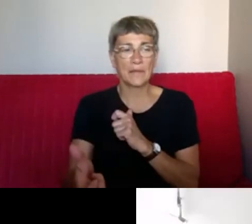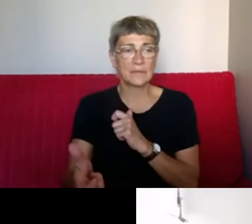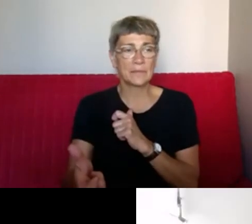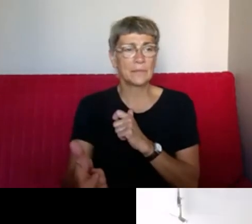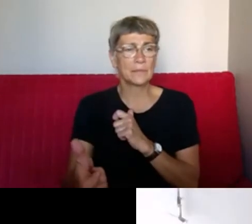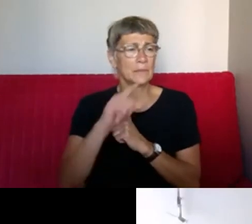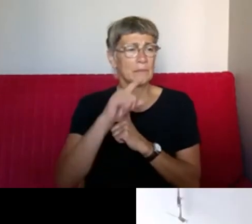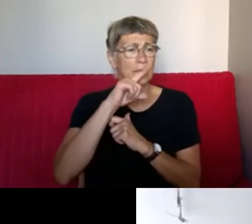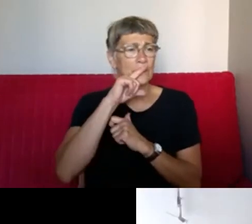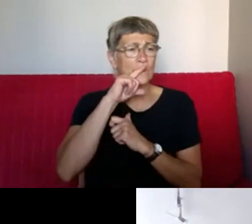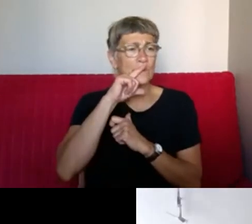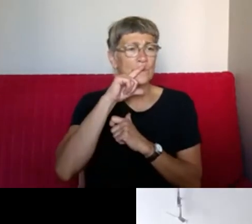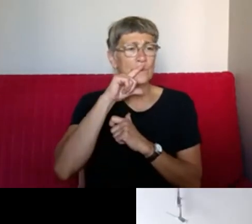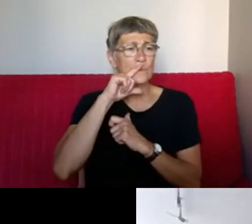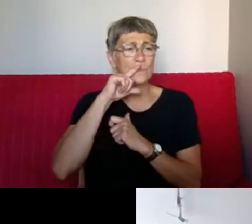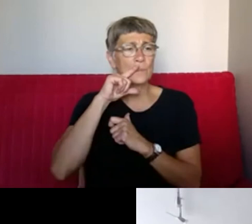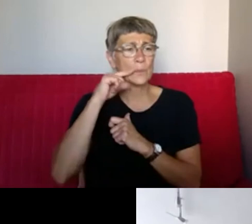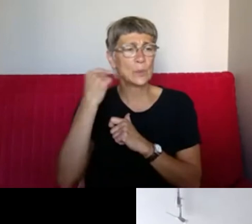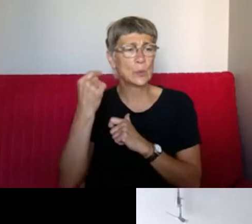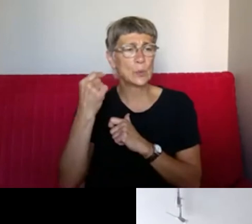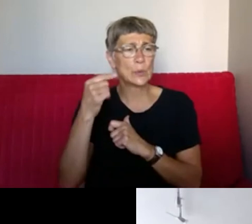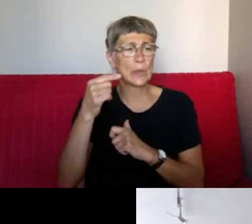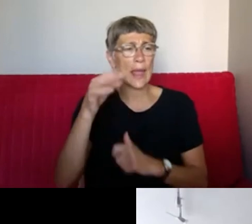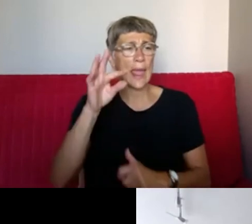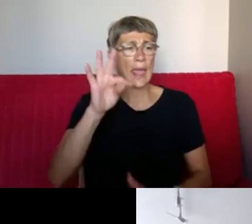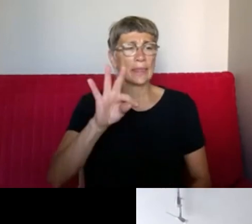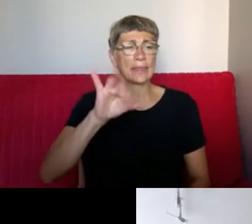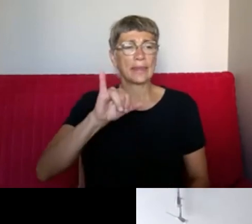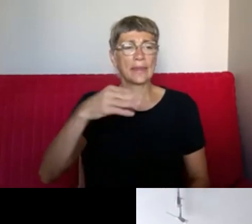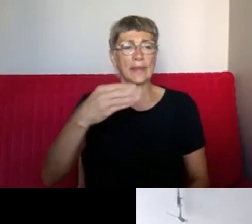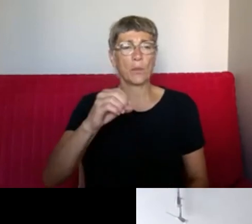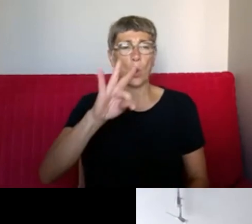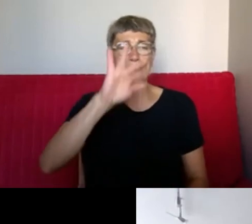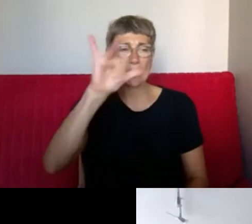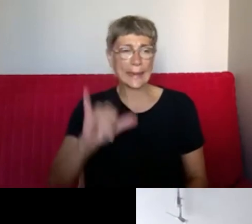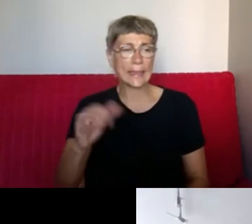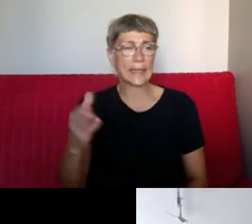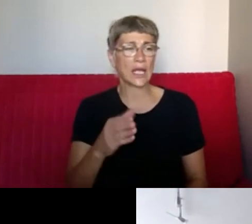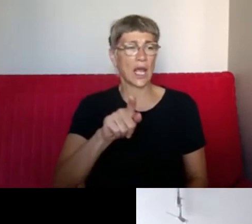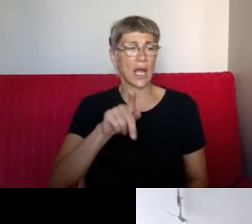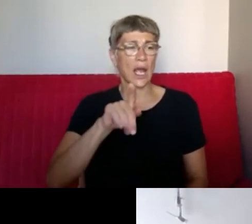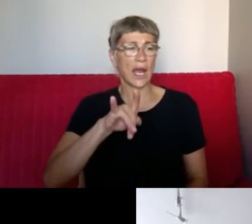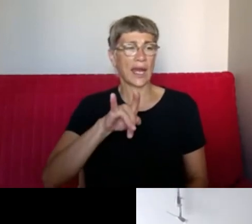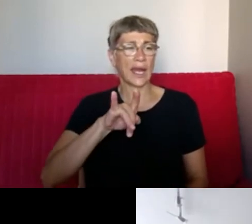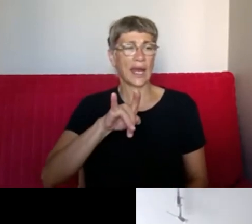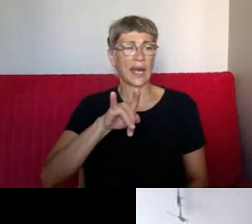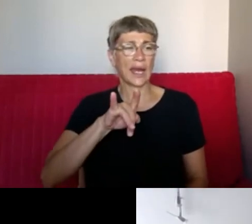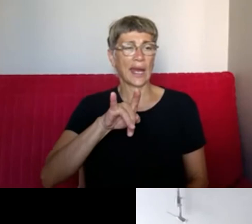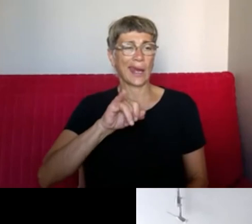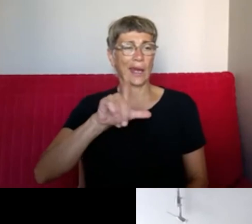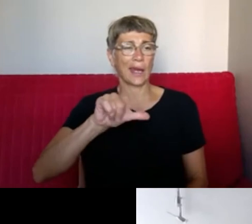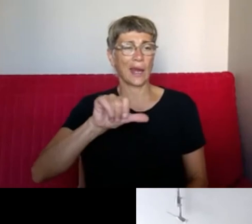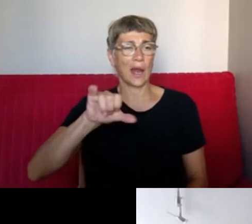Guillain. He's works in ASPD. He will tell you something about, and he's another